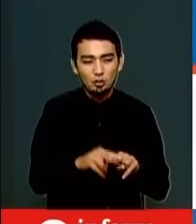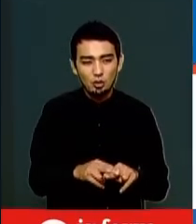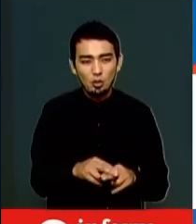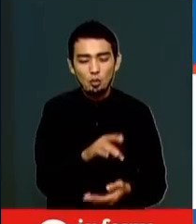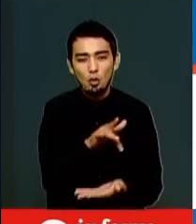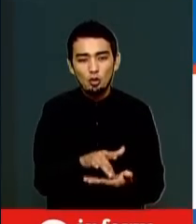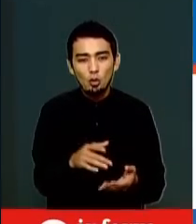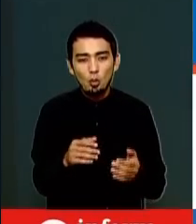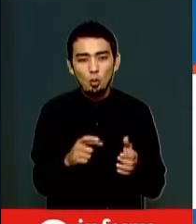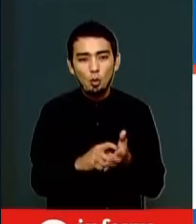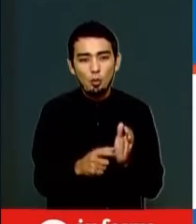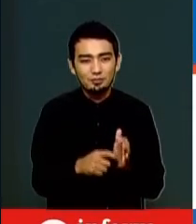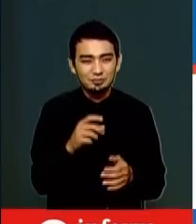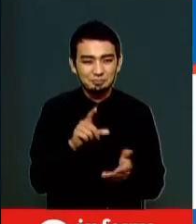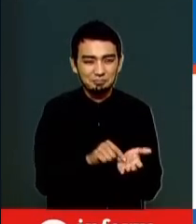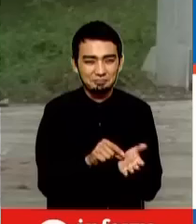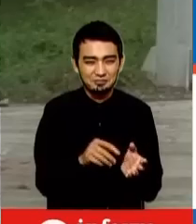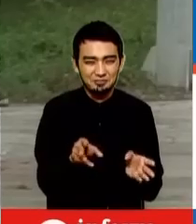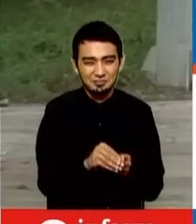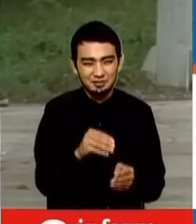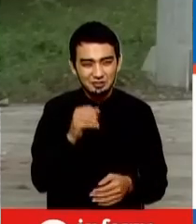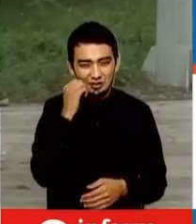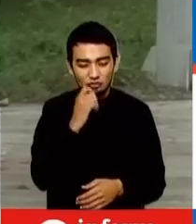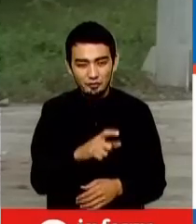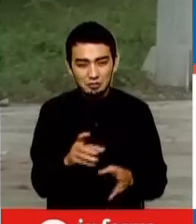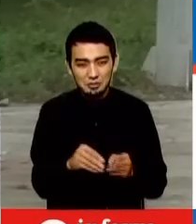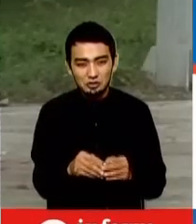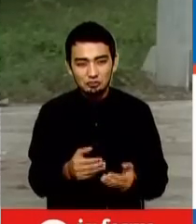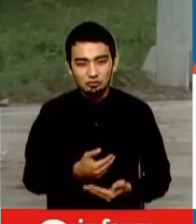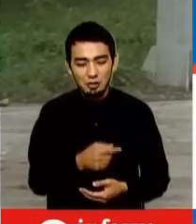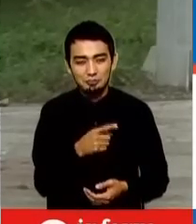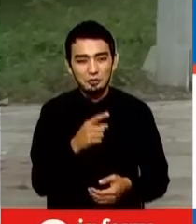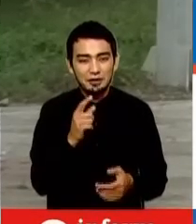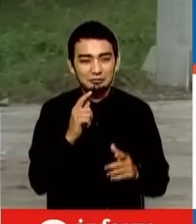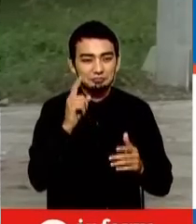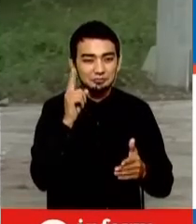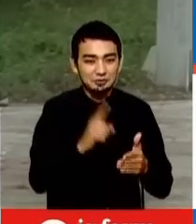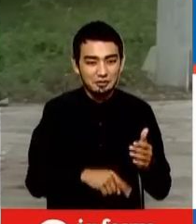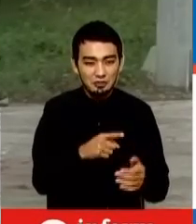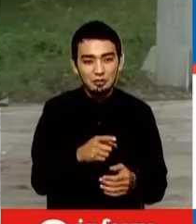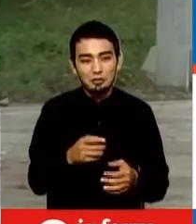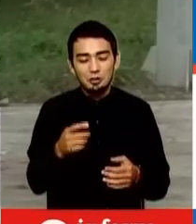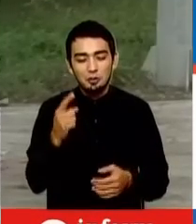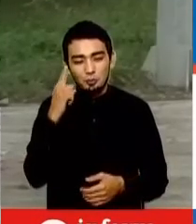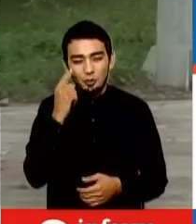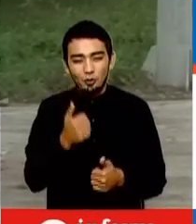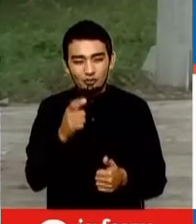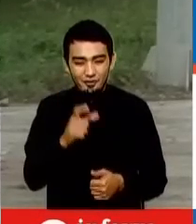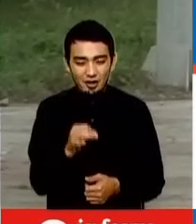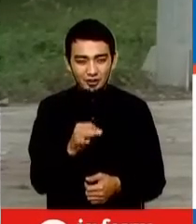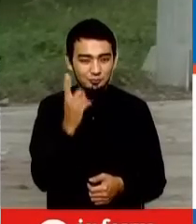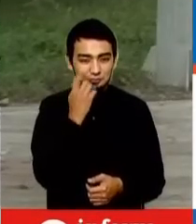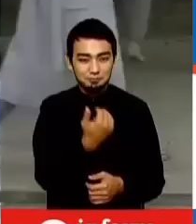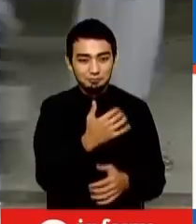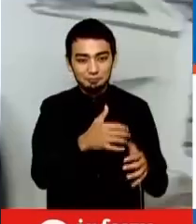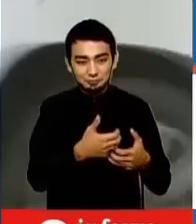городе комнату вместе с пенсионером. Пользуясь доверием пожилого человека, он получил доступ к его телефону и банковскому